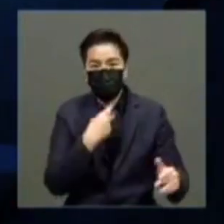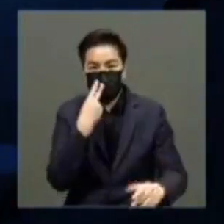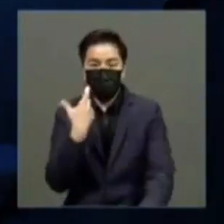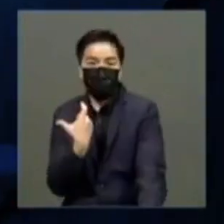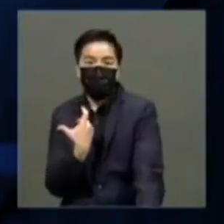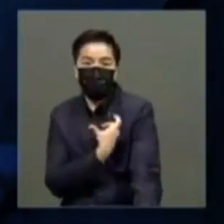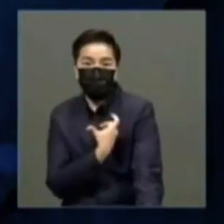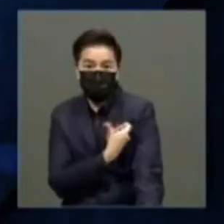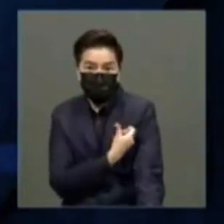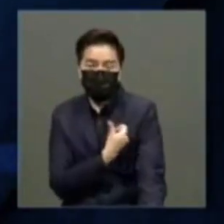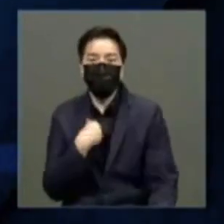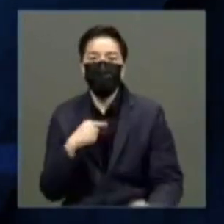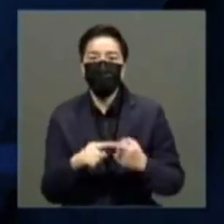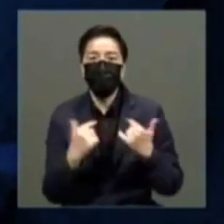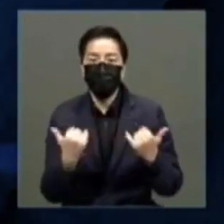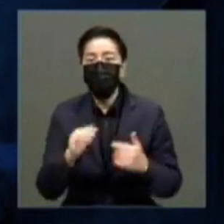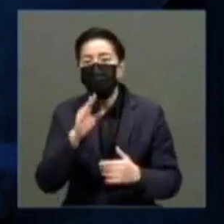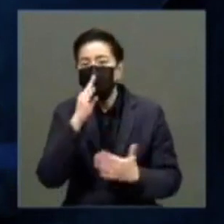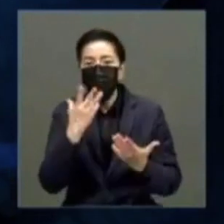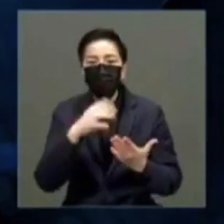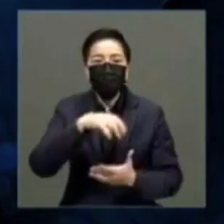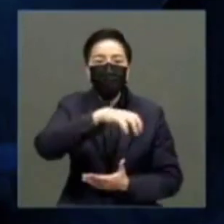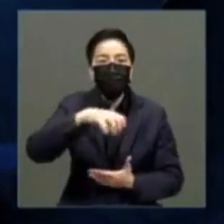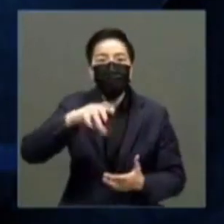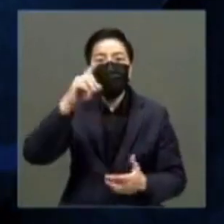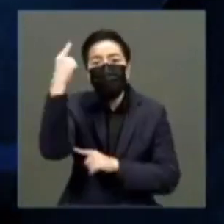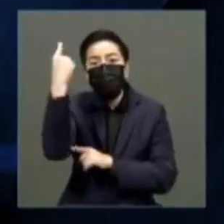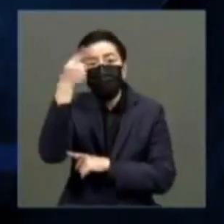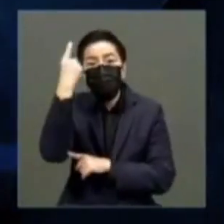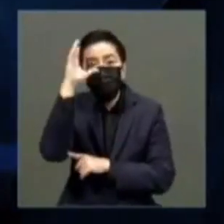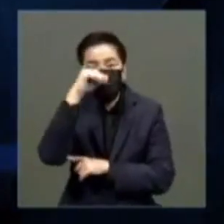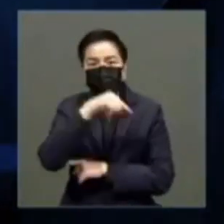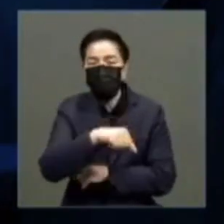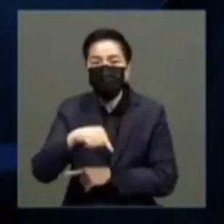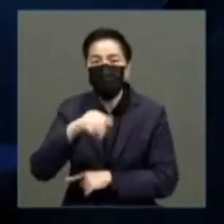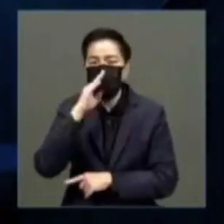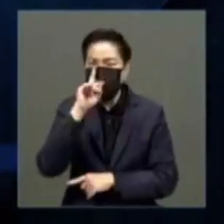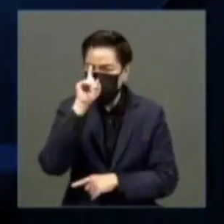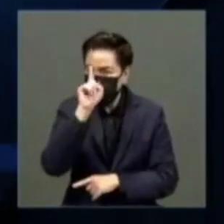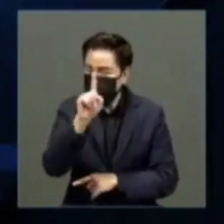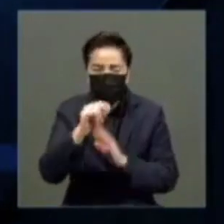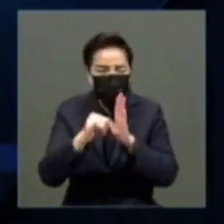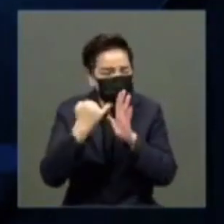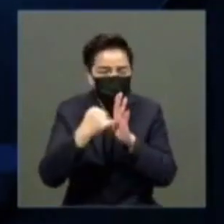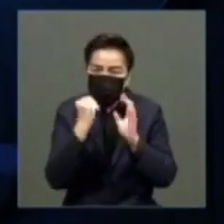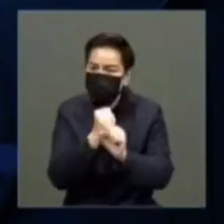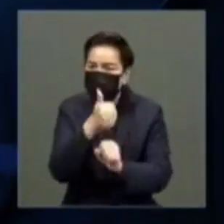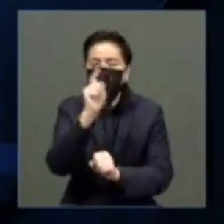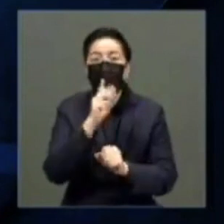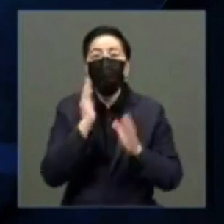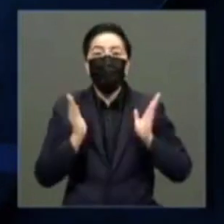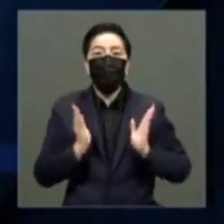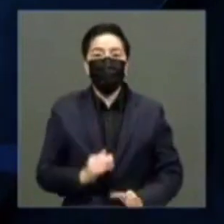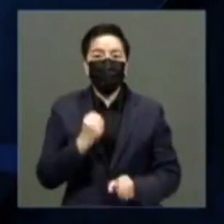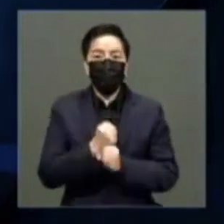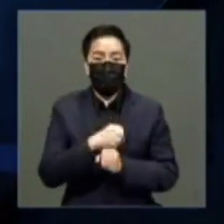าหากสถานประกอบการโดยเฉพาะสถานบันเทิงเนี่ยนะคะตอนนี้ข้อเดียวที่ง่ายมากตอนนี้คือถ้าบุคลาก